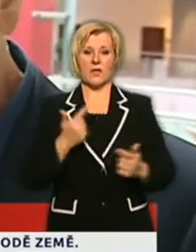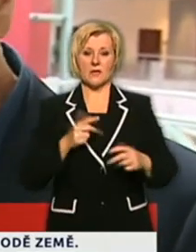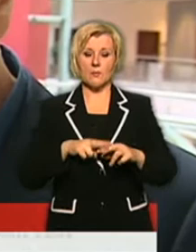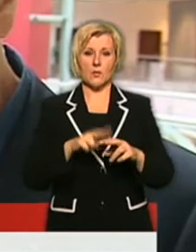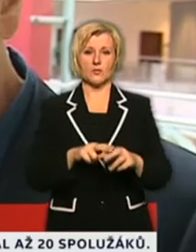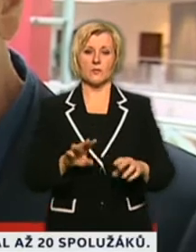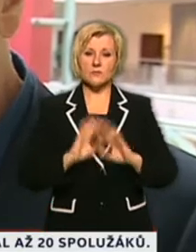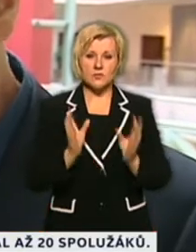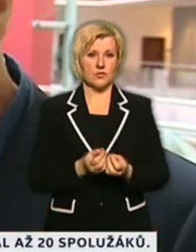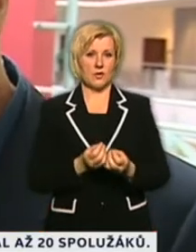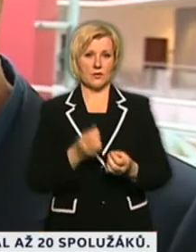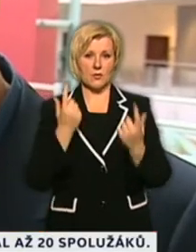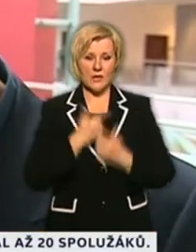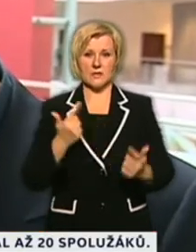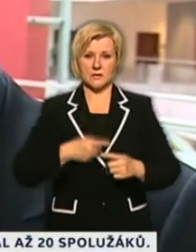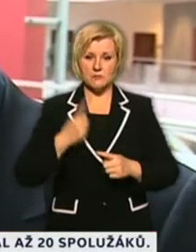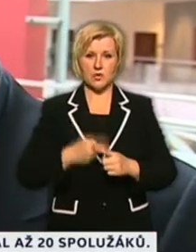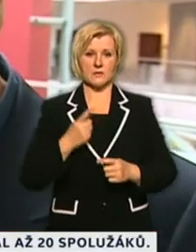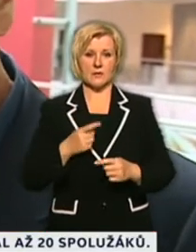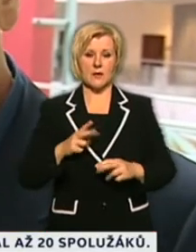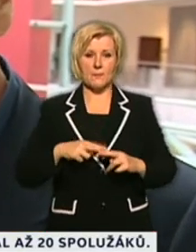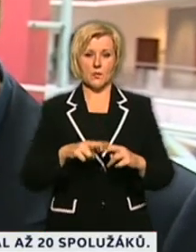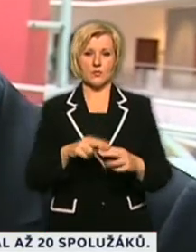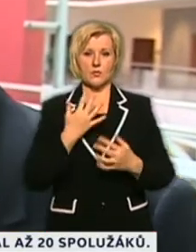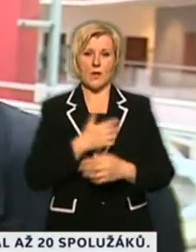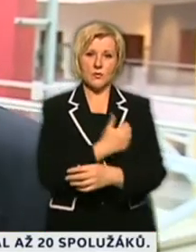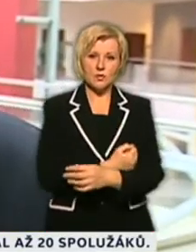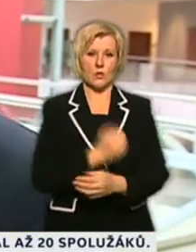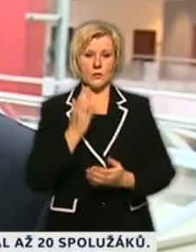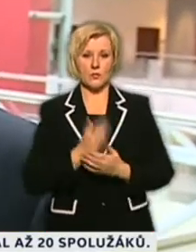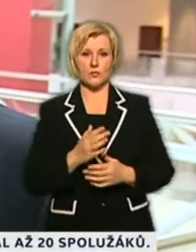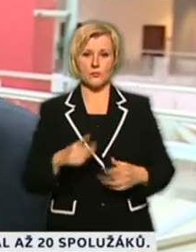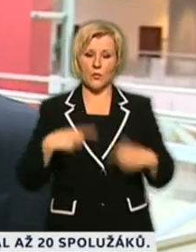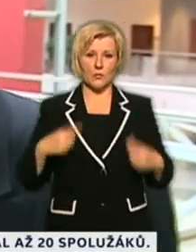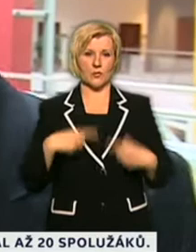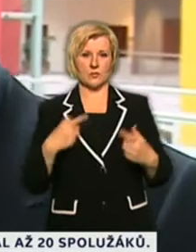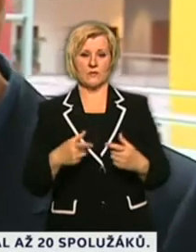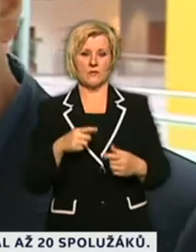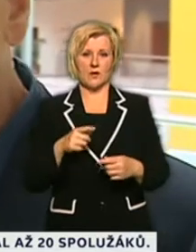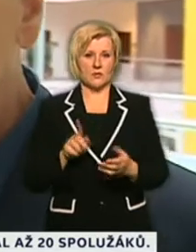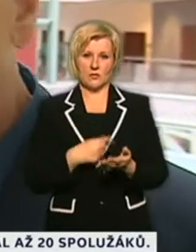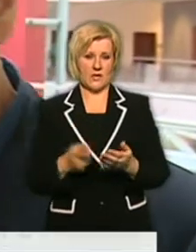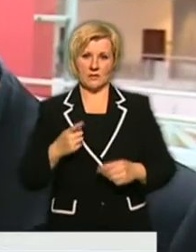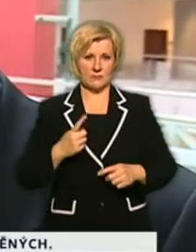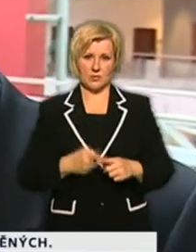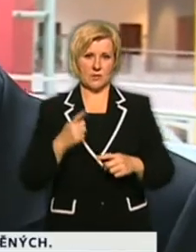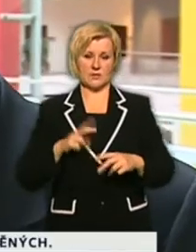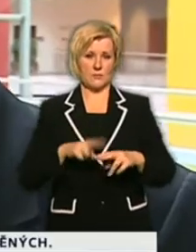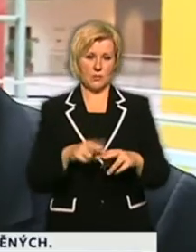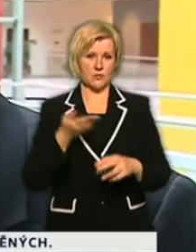všechny ty věci tvořili jasný a ucelený řetězec vedoucí k pěstování a k